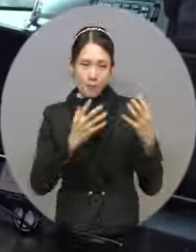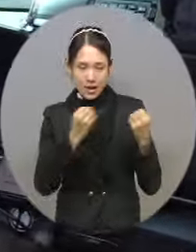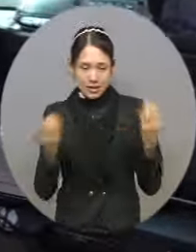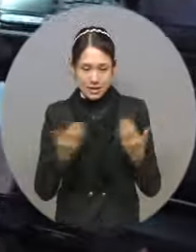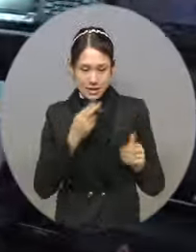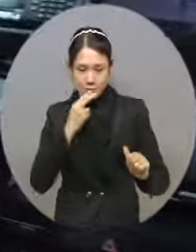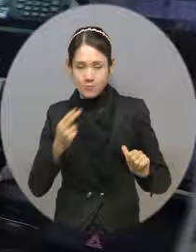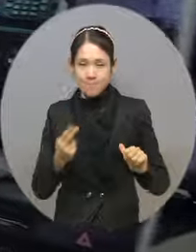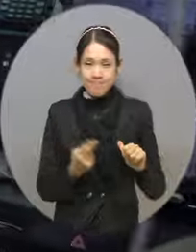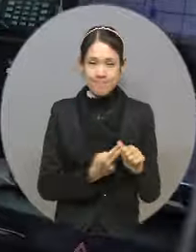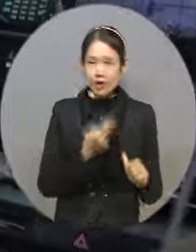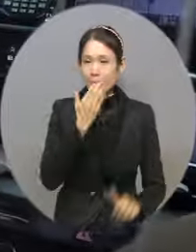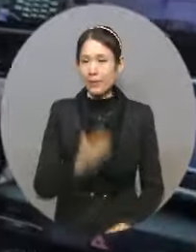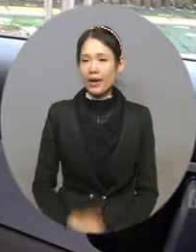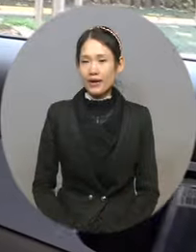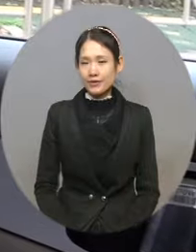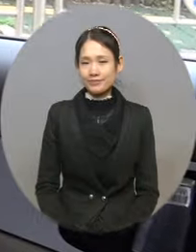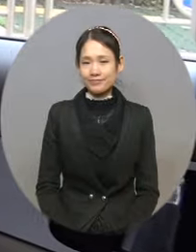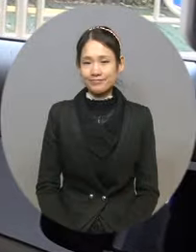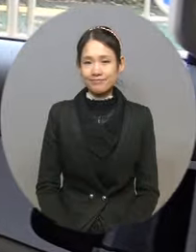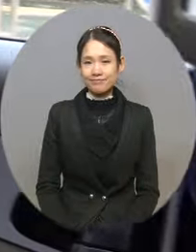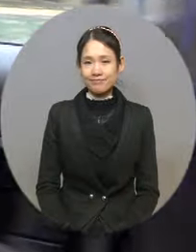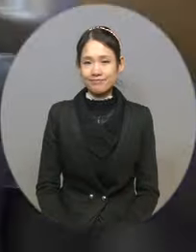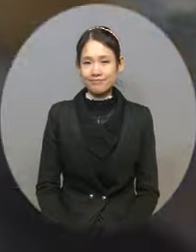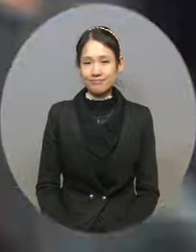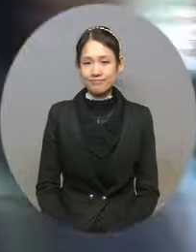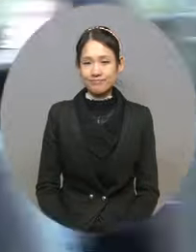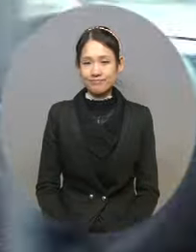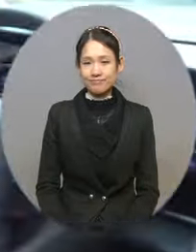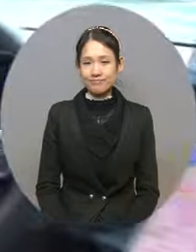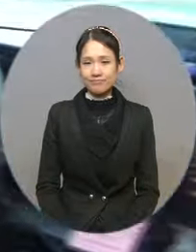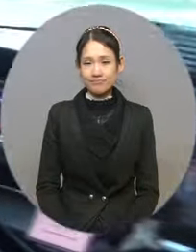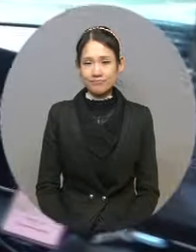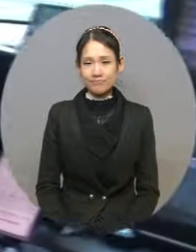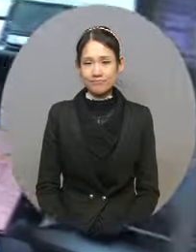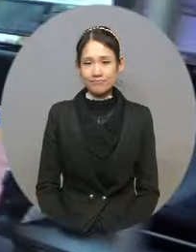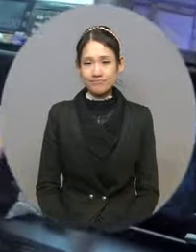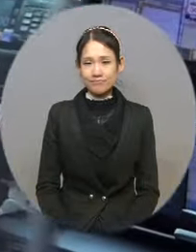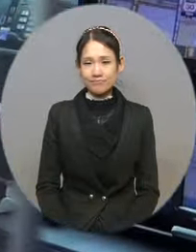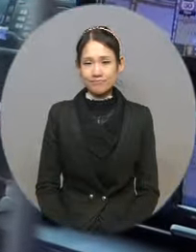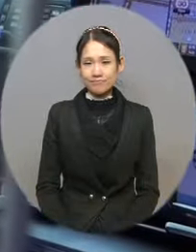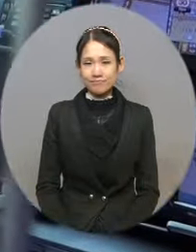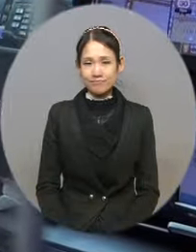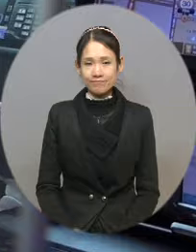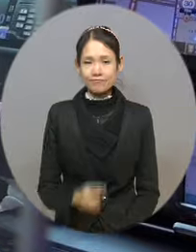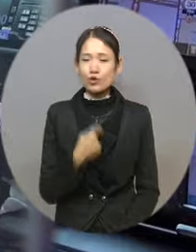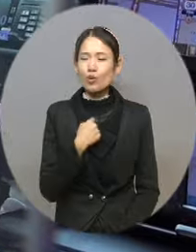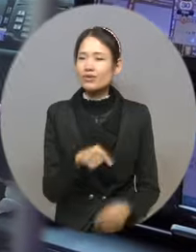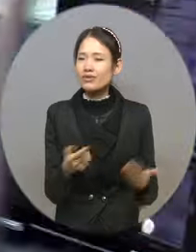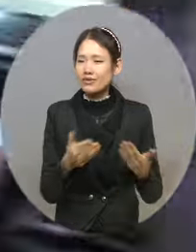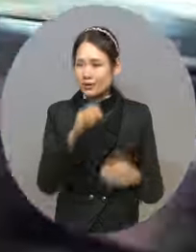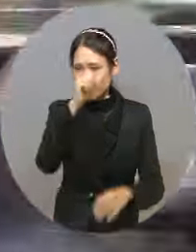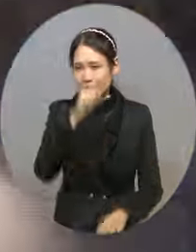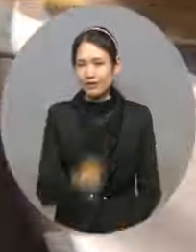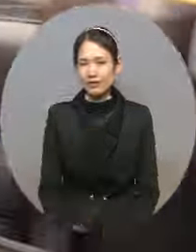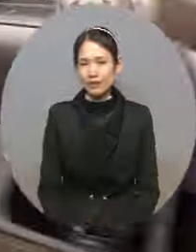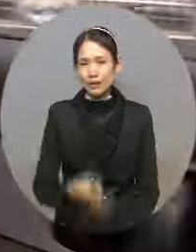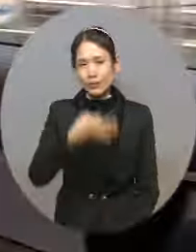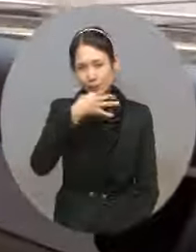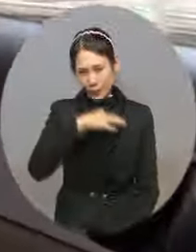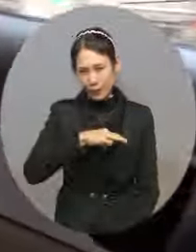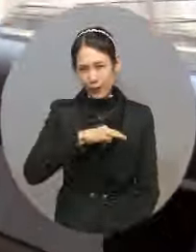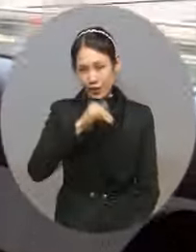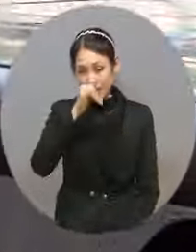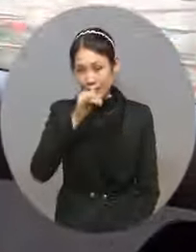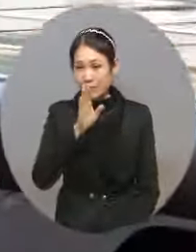있게 됐습니다. 반가워요, 만나면은. 저는 이 일이 너무 좋아요. 좋아요? 네. 오, 좋아요. 보람된 일도